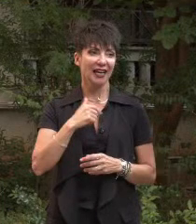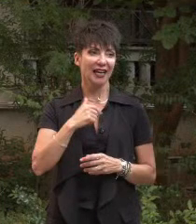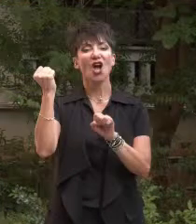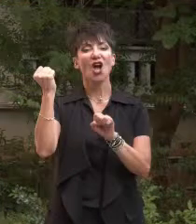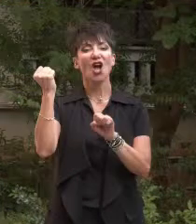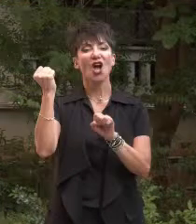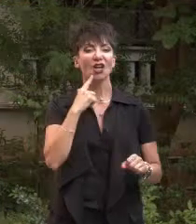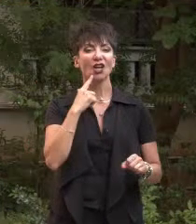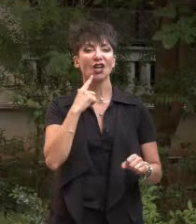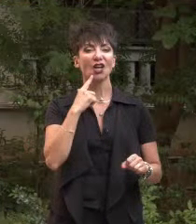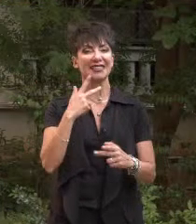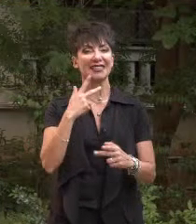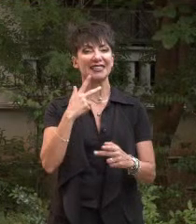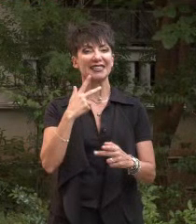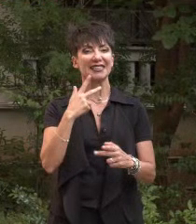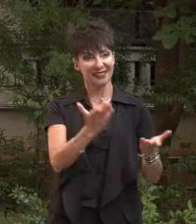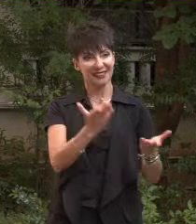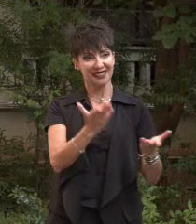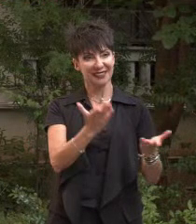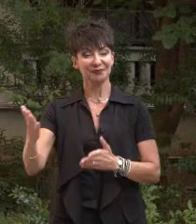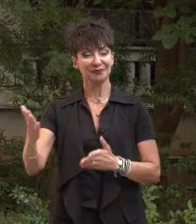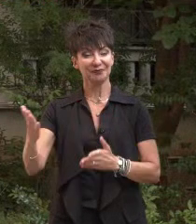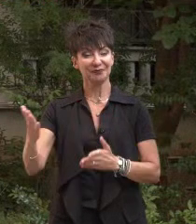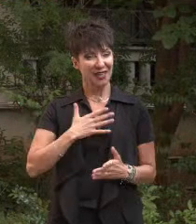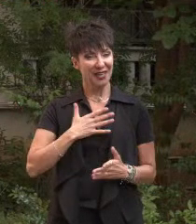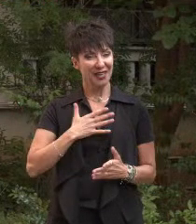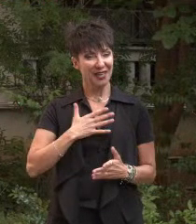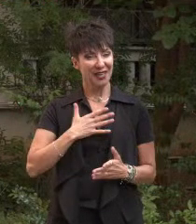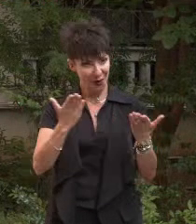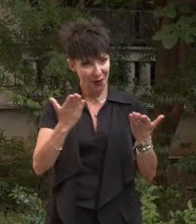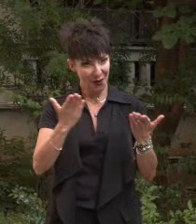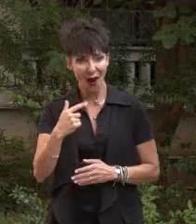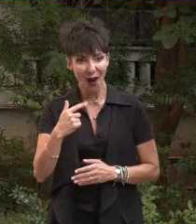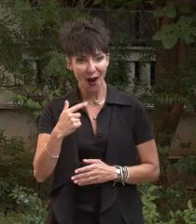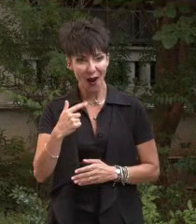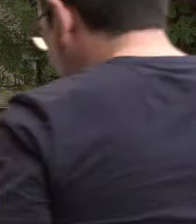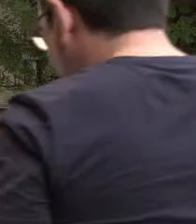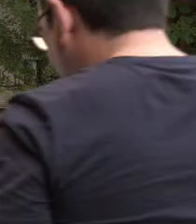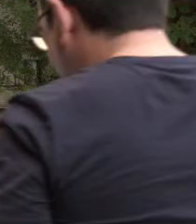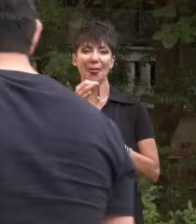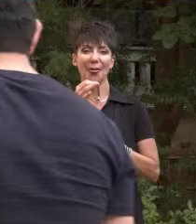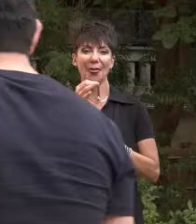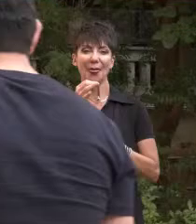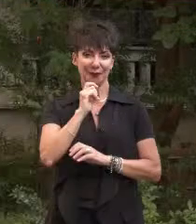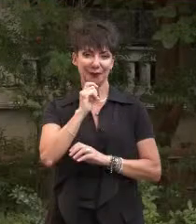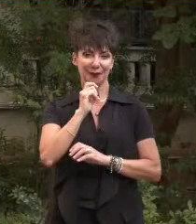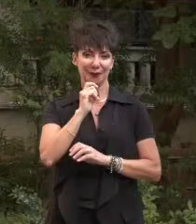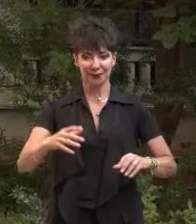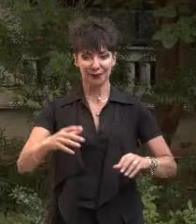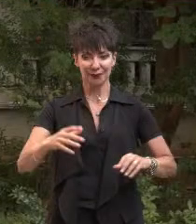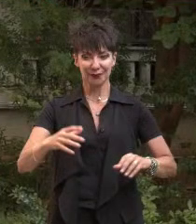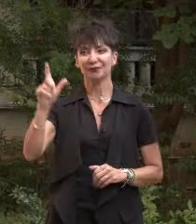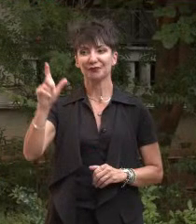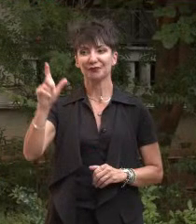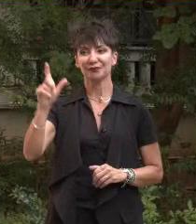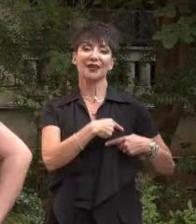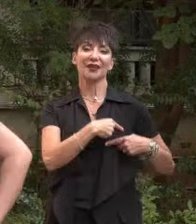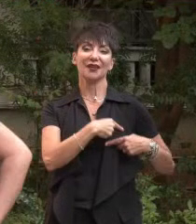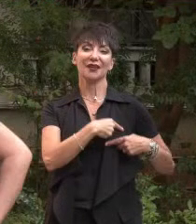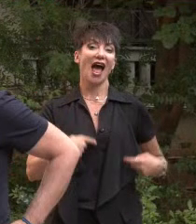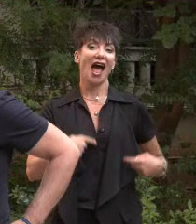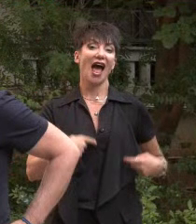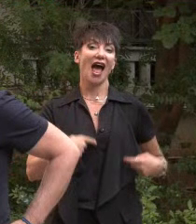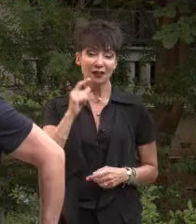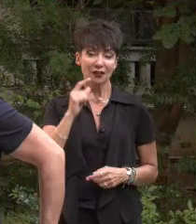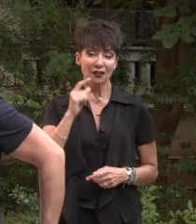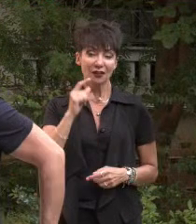Σταμάτης. Τον ευχαριστούμε για την παρουσία του και θα μας απευθύνει ένα χαιρετισμό. Εθελοντής ο ίδιος Σαμαρίτης και